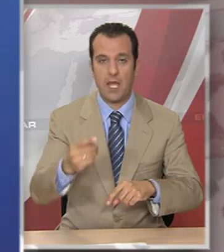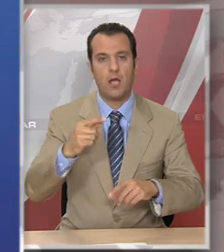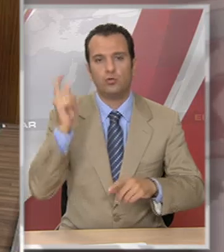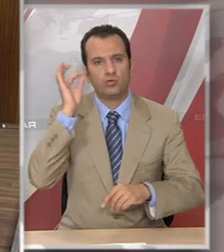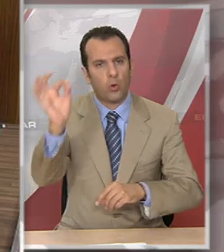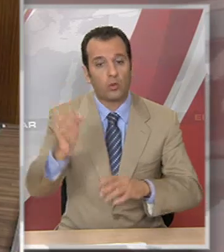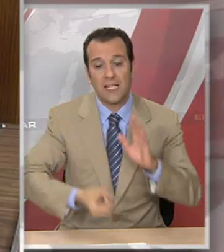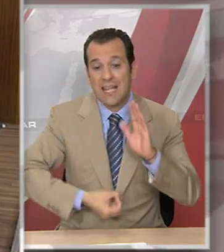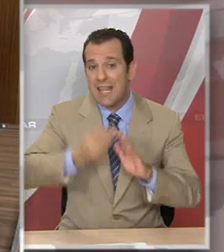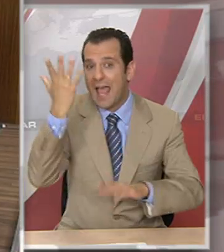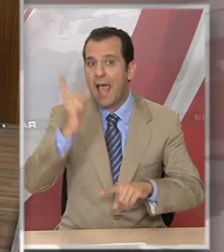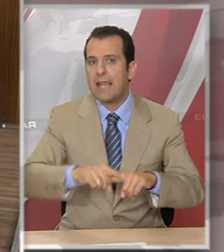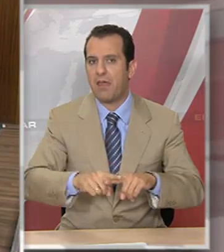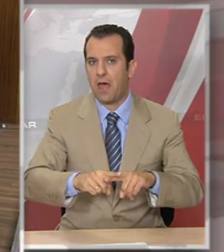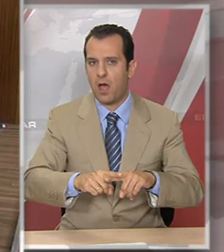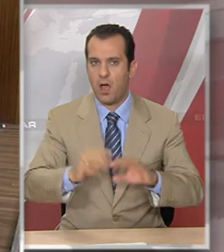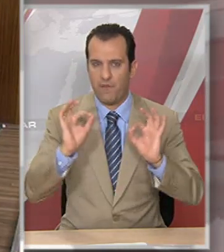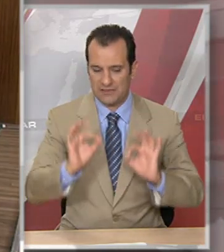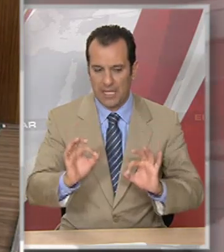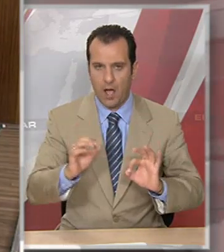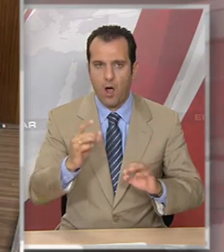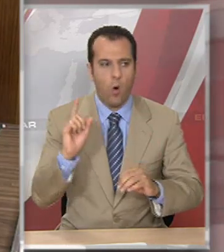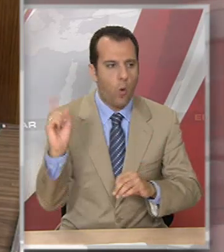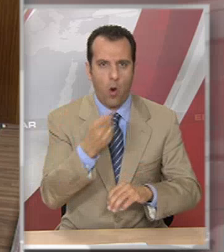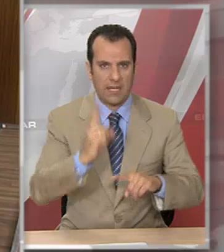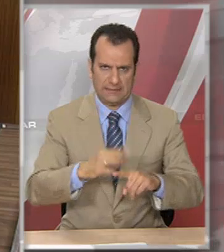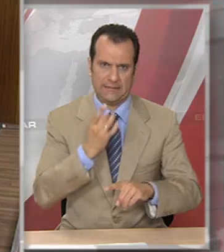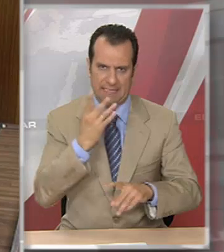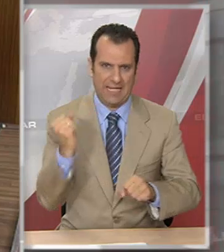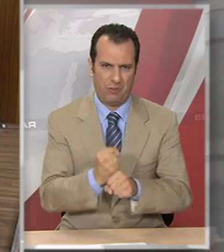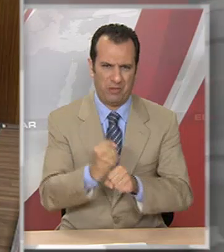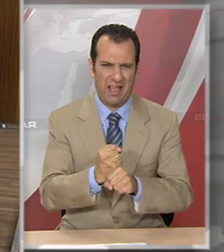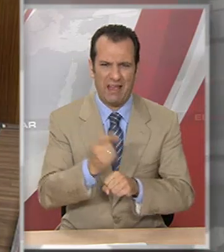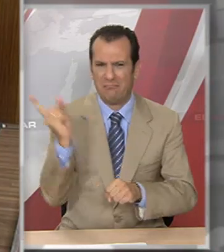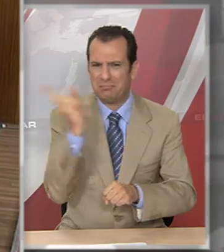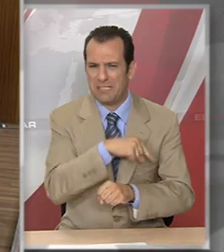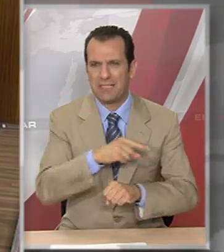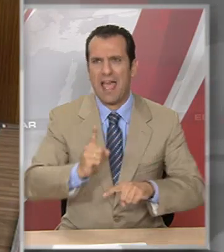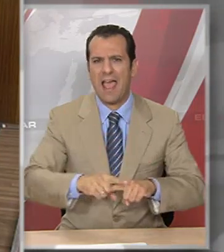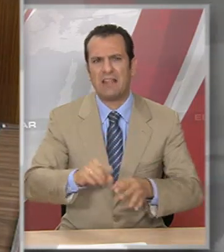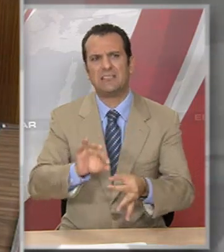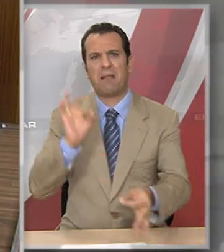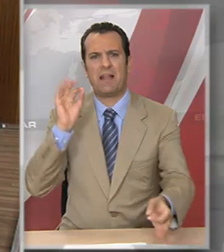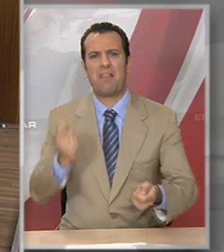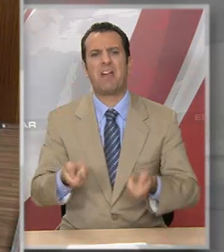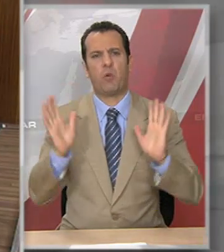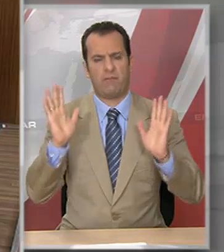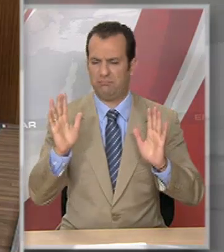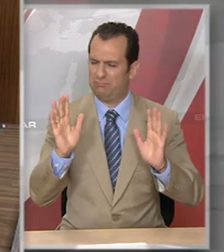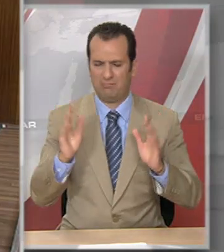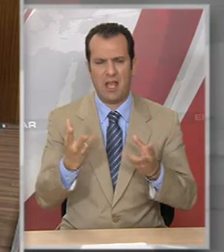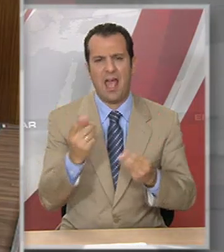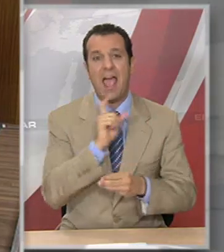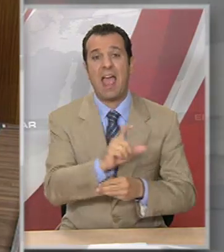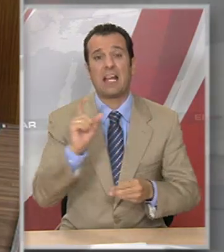βασιζόμενη στην σκληρή εργασία, ξαναλέω, όλων των Ελλήνων. Ας αφήσουμε πλέον αυτό το παραμύθι ότι οι Έλληνες δεν δουλεύουν. Είναι εκατομμύρια οι Έλληνες άνεργοι